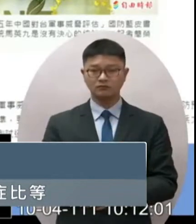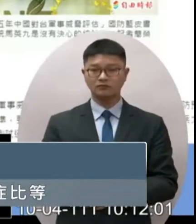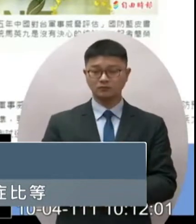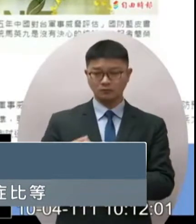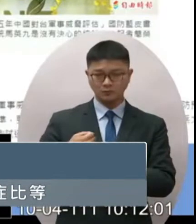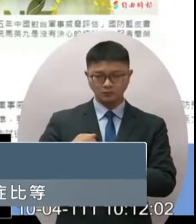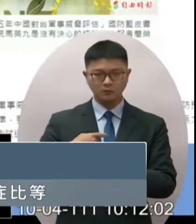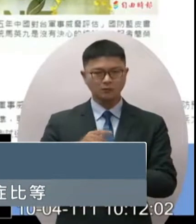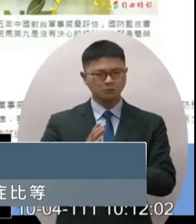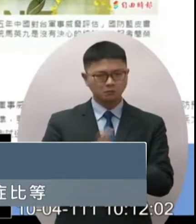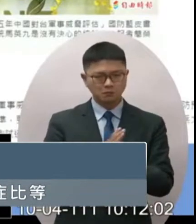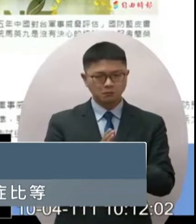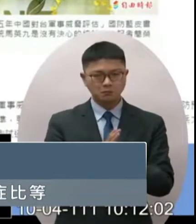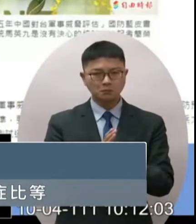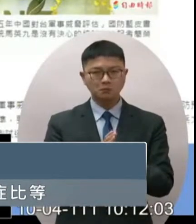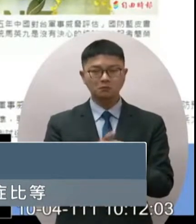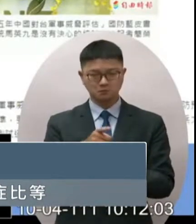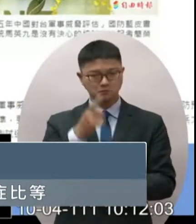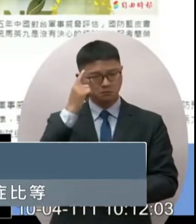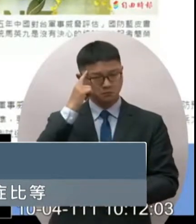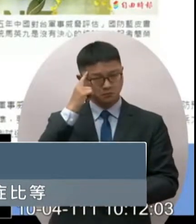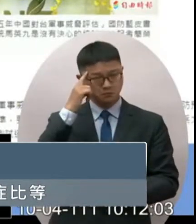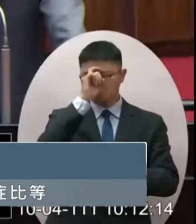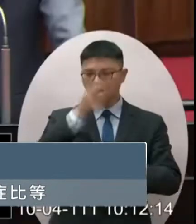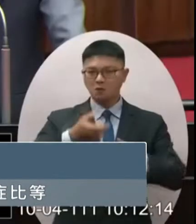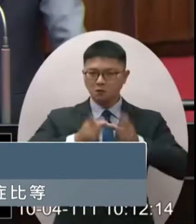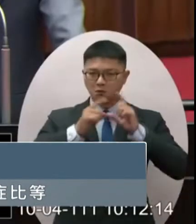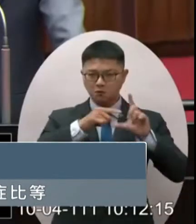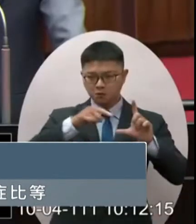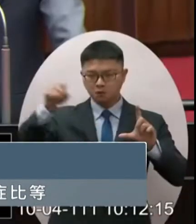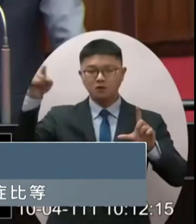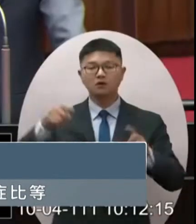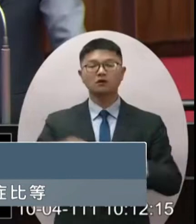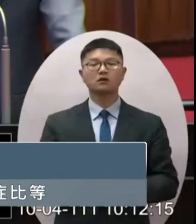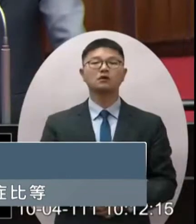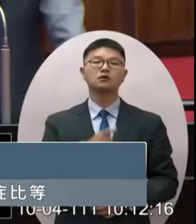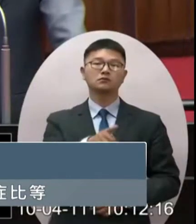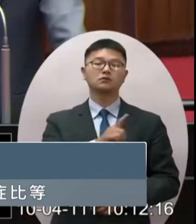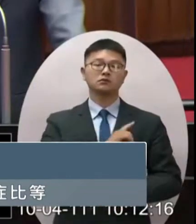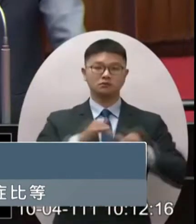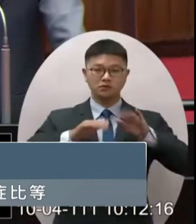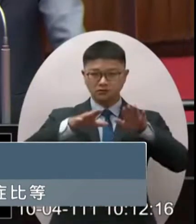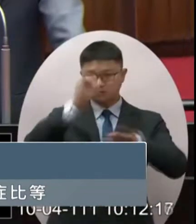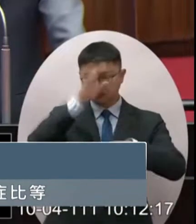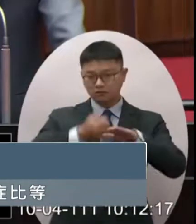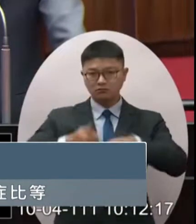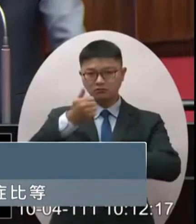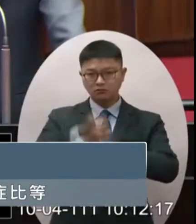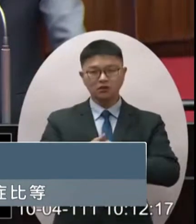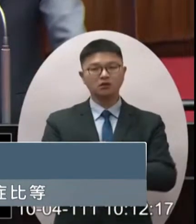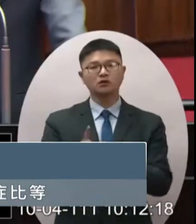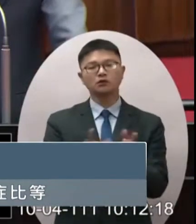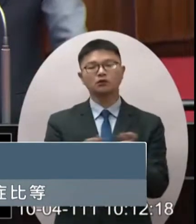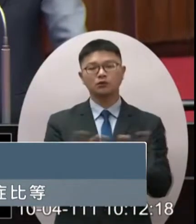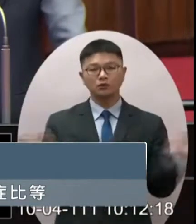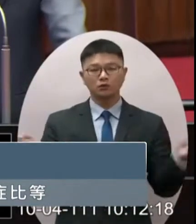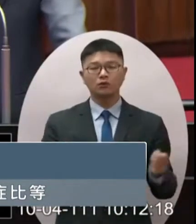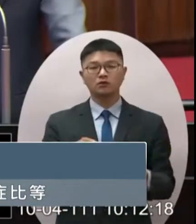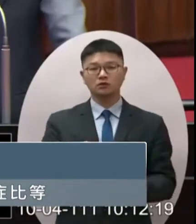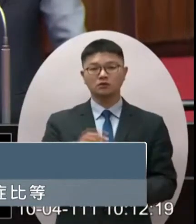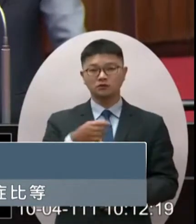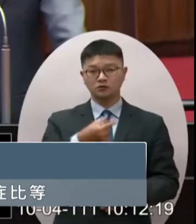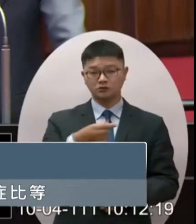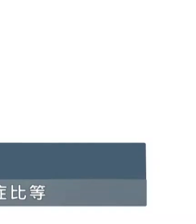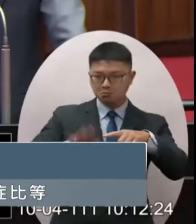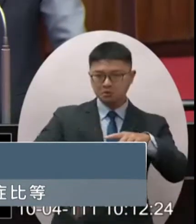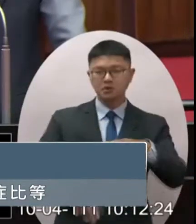说应该尽速恢复到 GDP 3.8% 的水准，这个不止没有恢复，它一直往下掉啊！啊，如果没有特别预算的话，你也2%